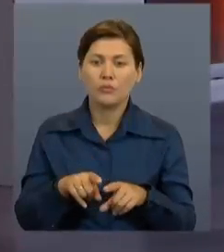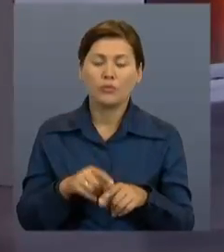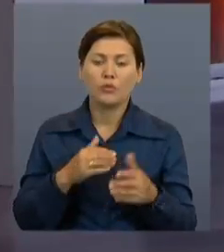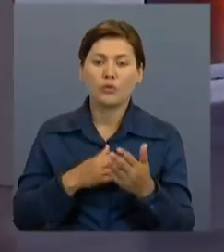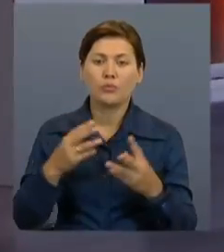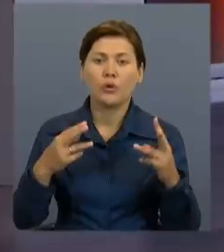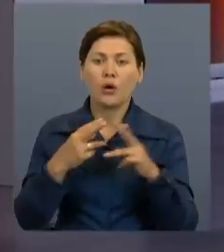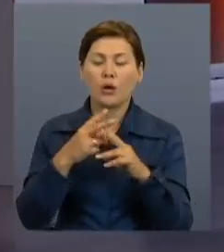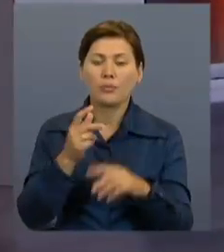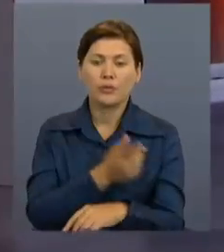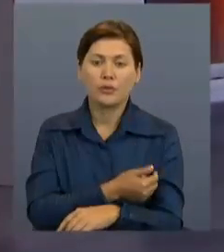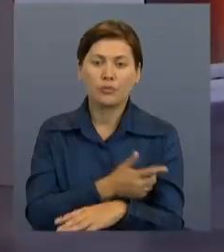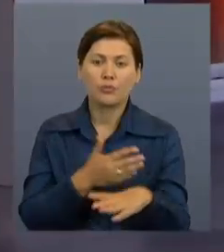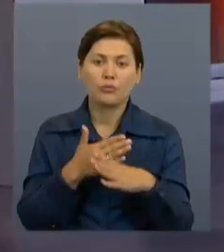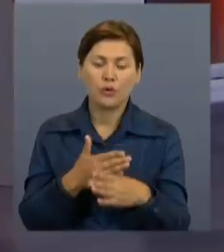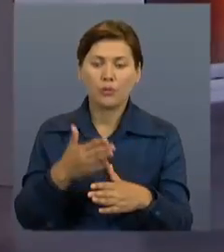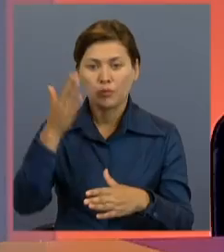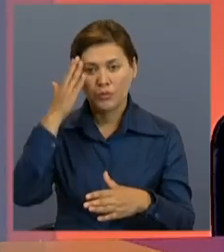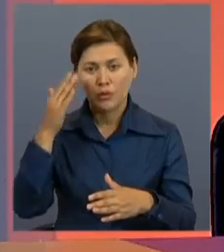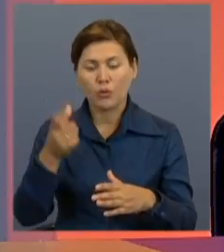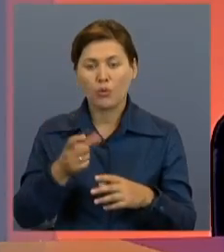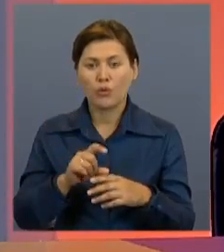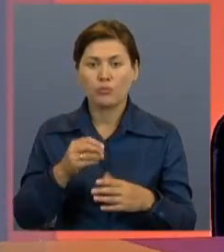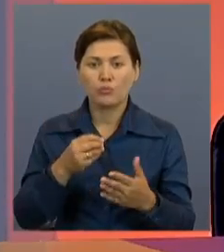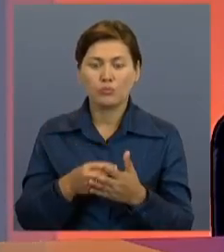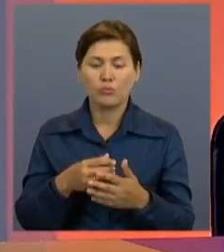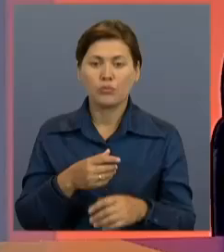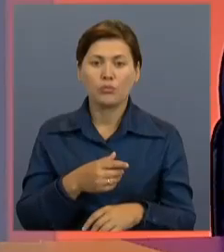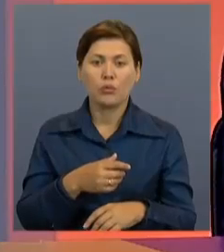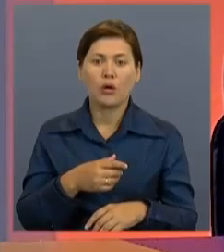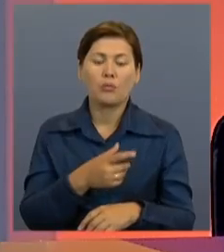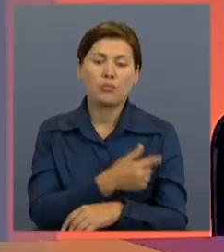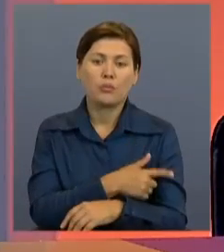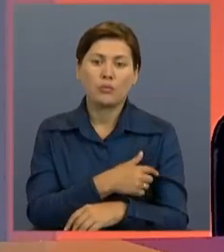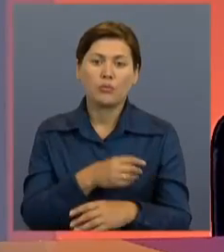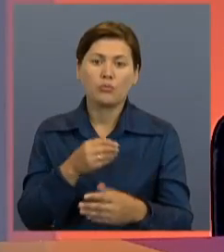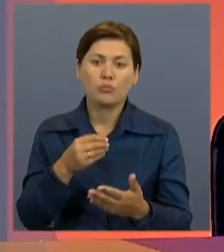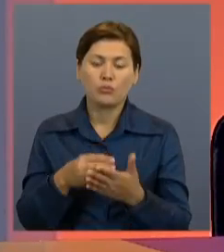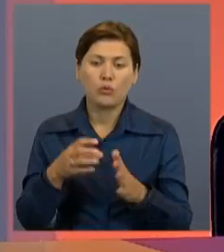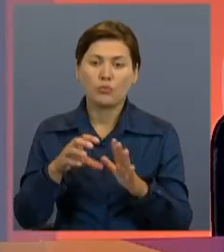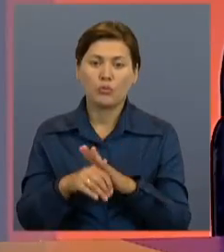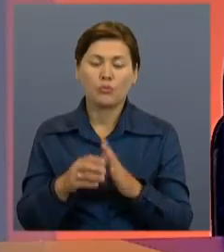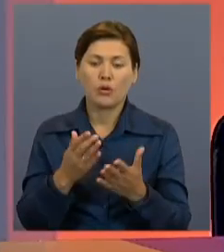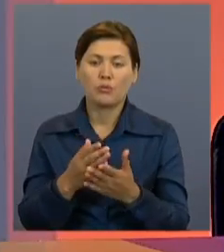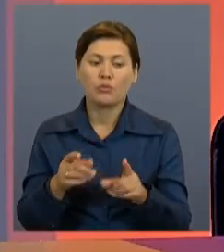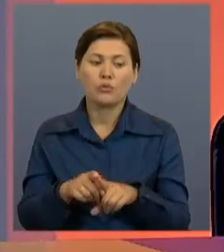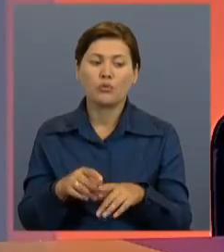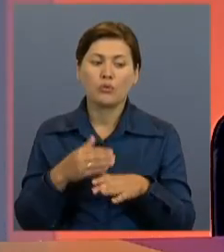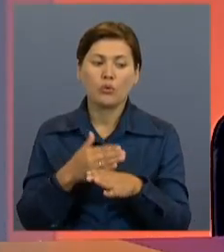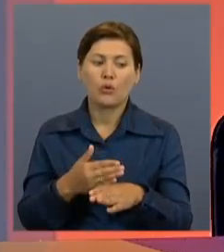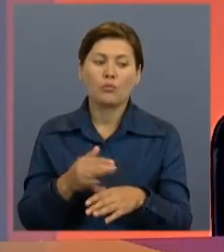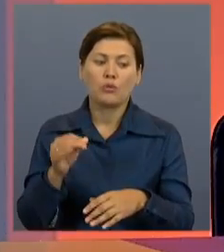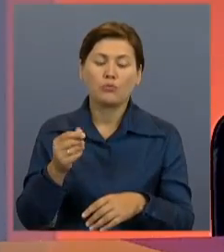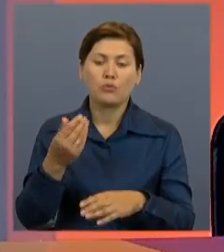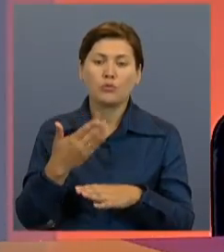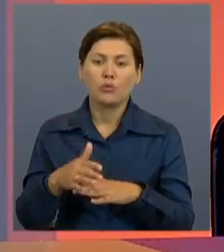жоғары технологиялық медициналық көмектің түрлері, өте қымбат тұратын медициналық көмектің түрлері де осы көмектің ішінде. Міне осы көмектің көлемін